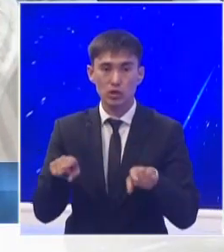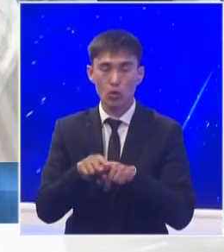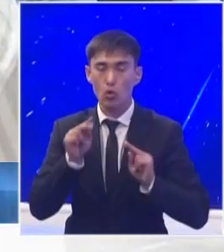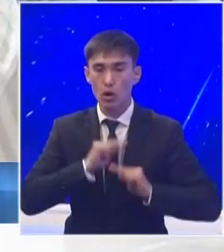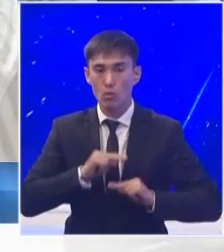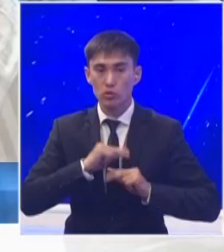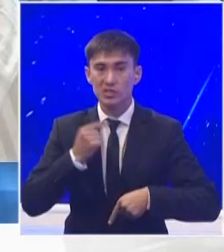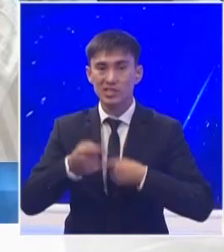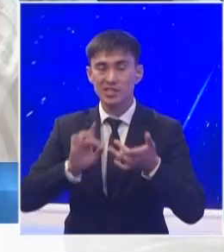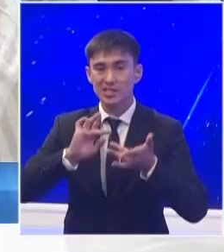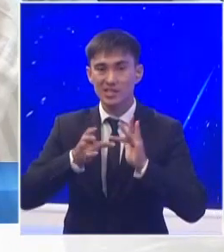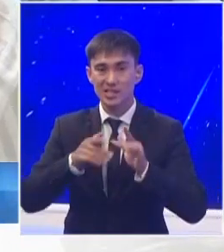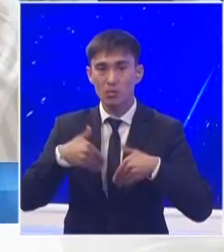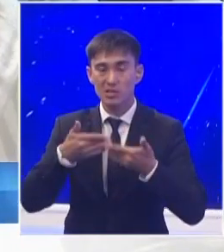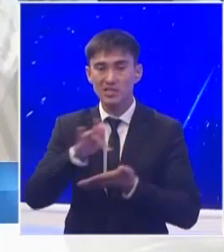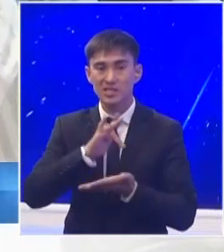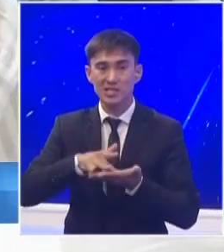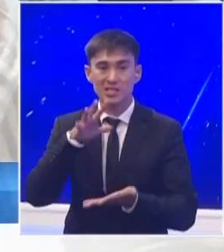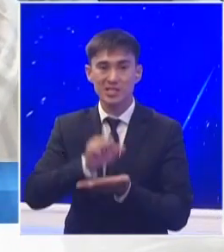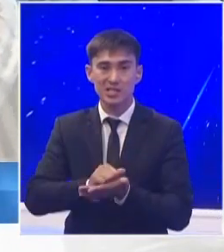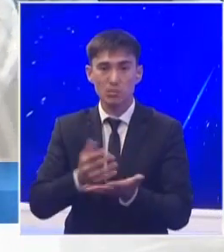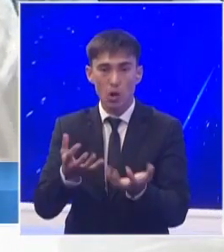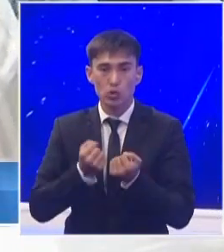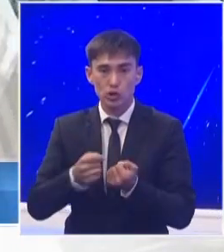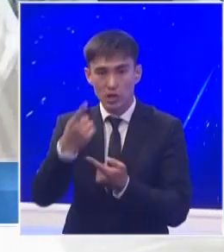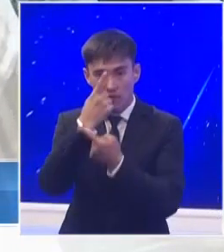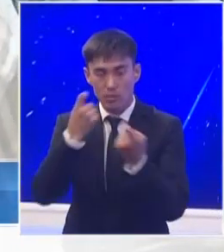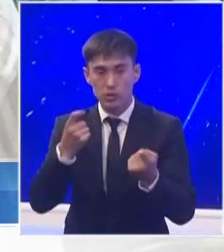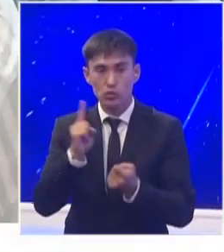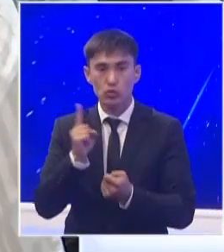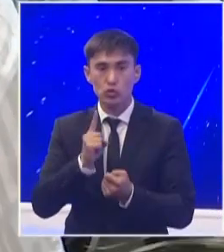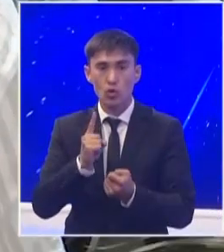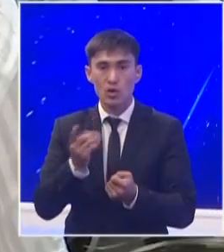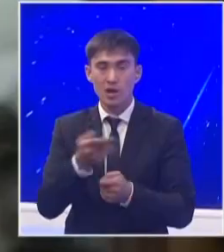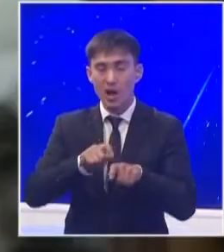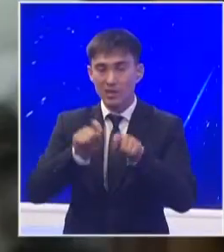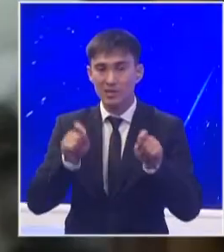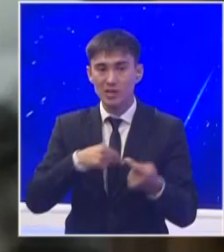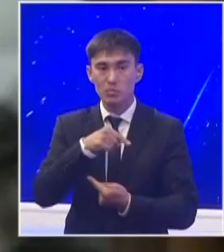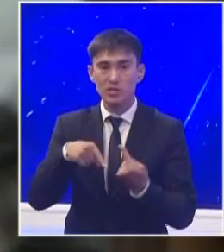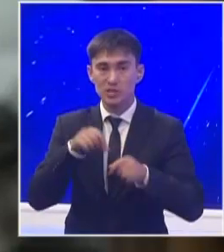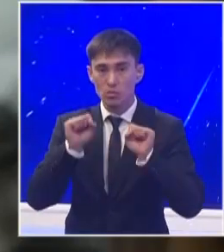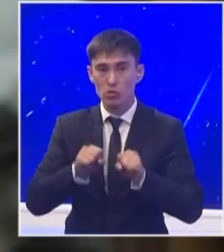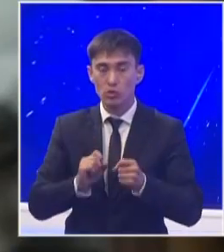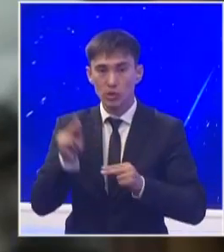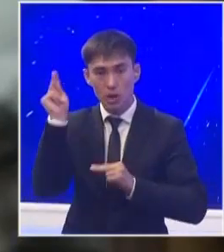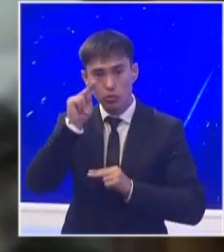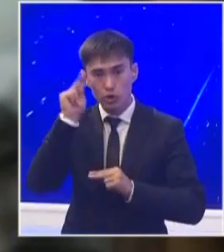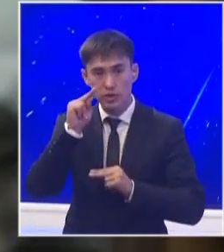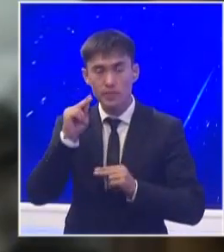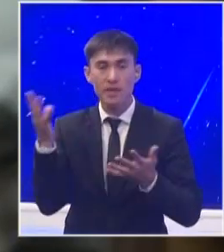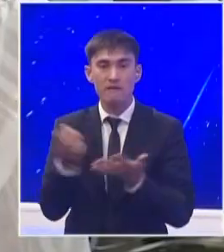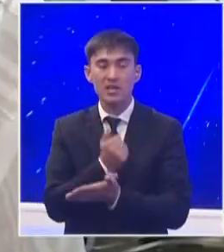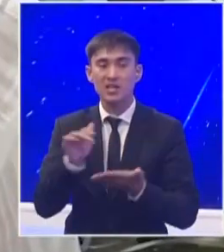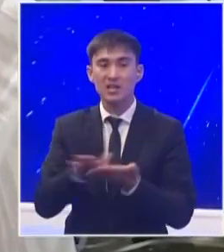работы. Через интернет я обратилась в центр занятости и получила информацию о том, что для открытия бизнеса можно пройти обучение,